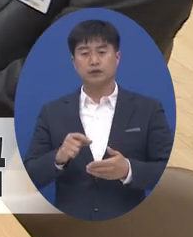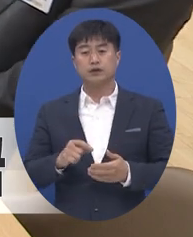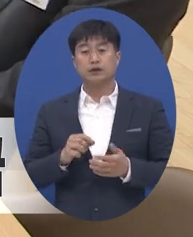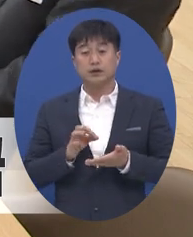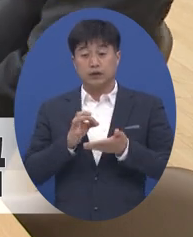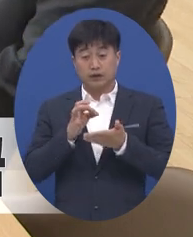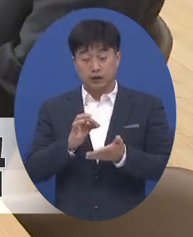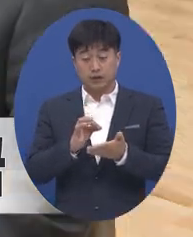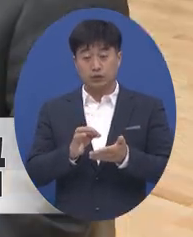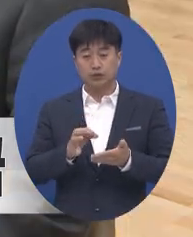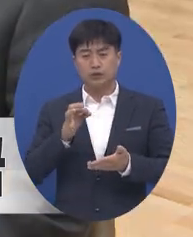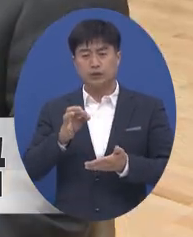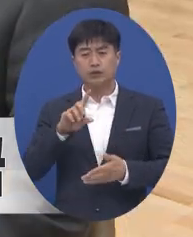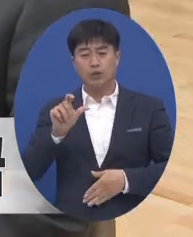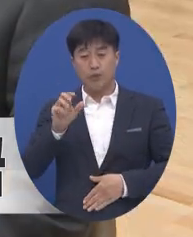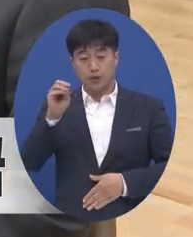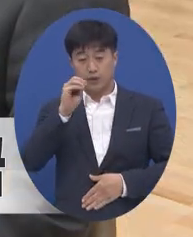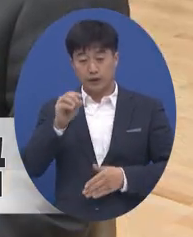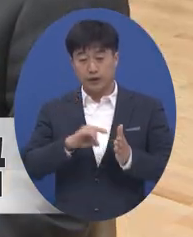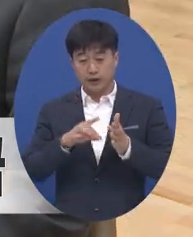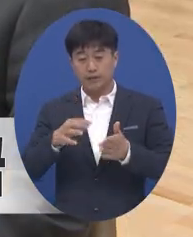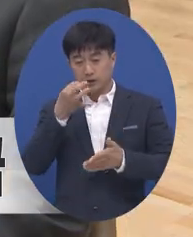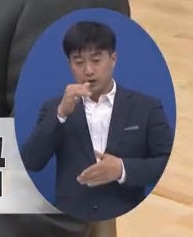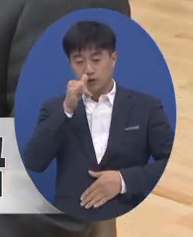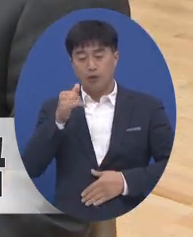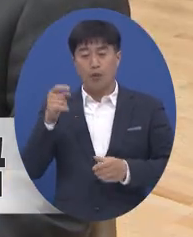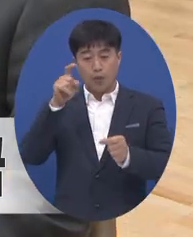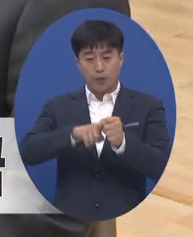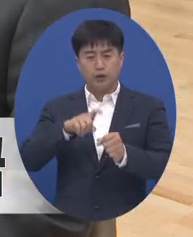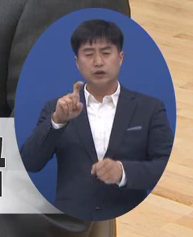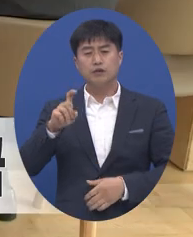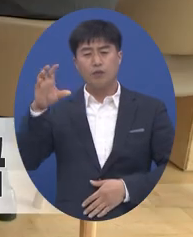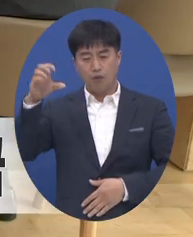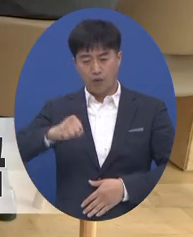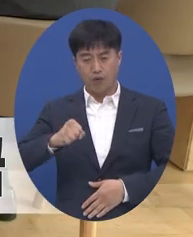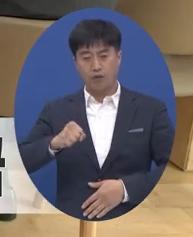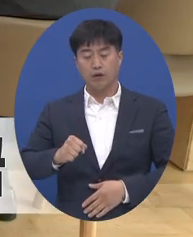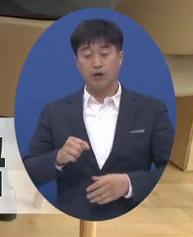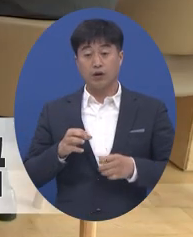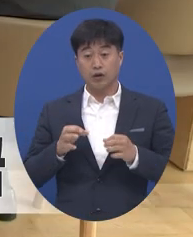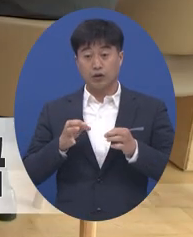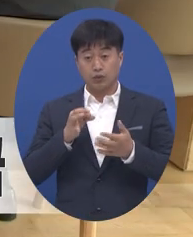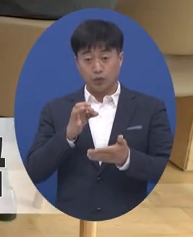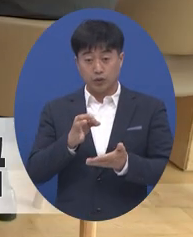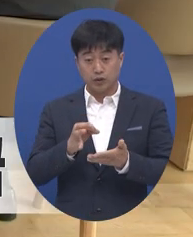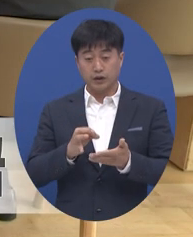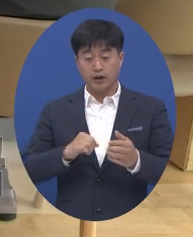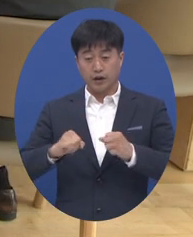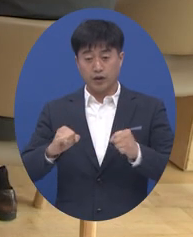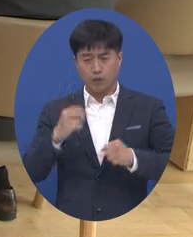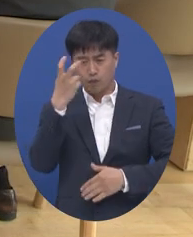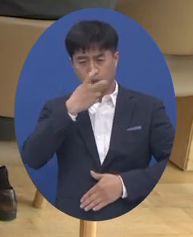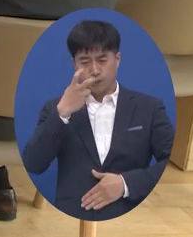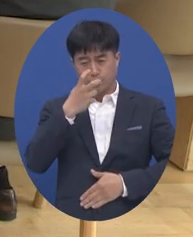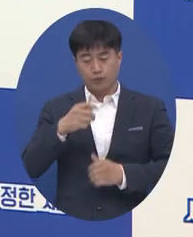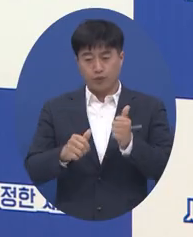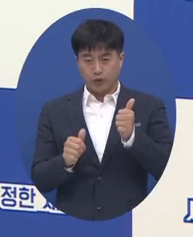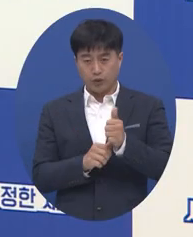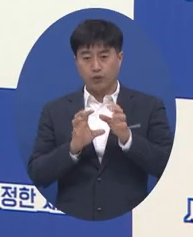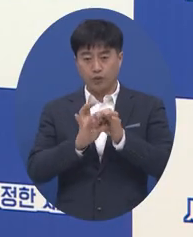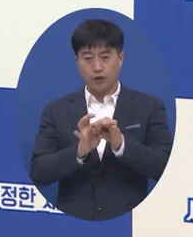15% 세액공제 혜택을 받을 수 있습니다. 목표액은 10억 원으로 기탁된 성금은 성금집행심의위원회를 통해